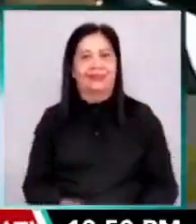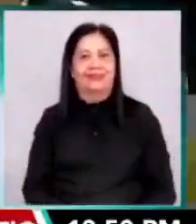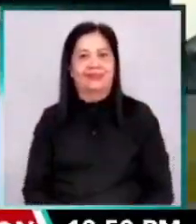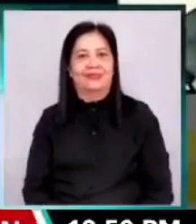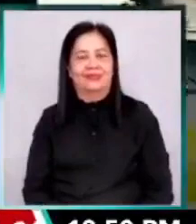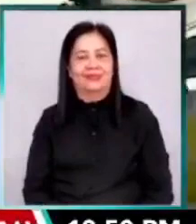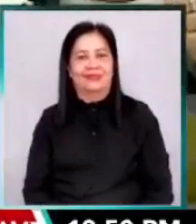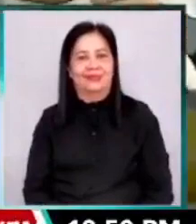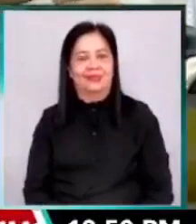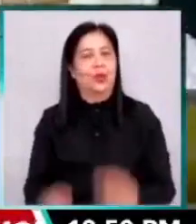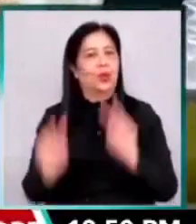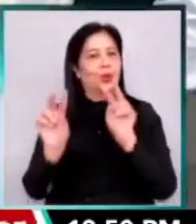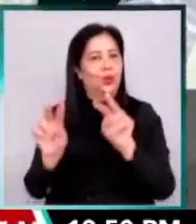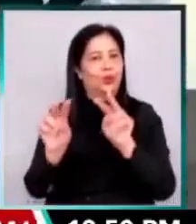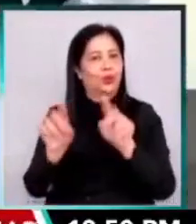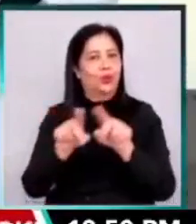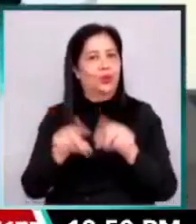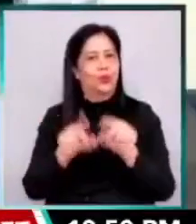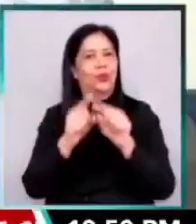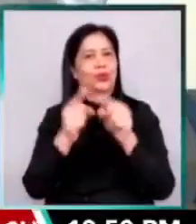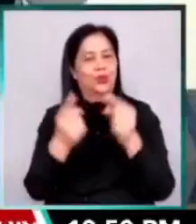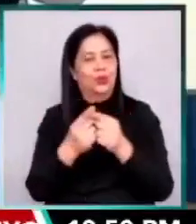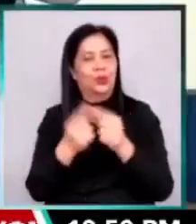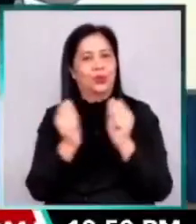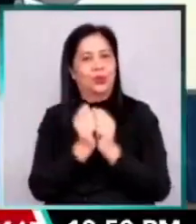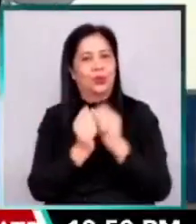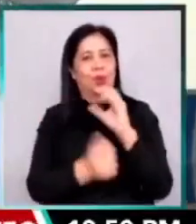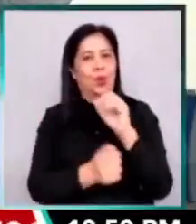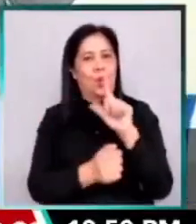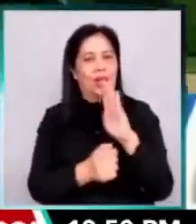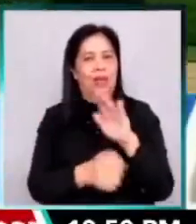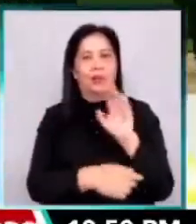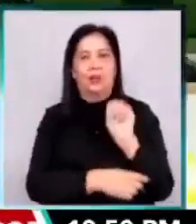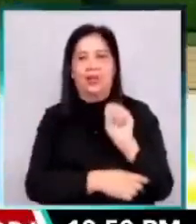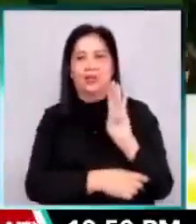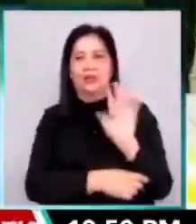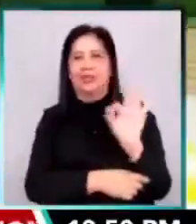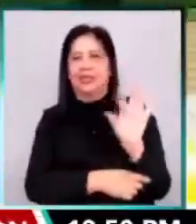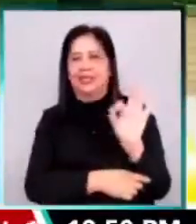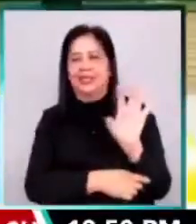Looking forward din daw ang grupo na makakollab ang SB19.